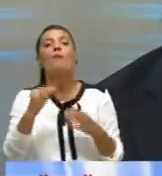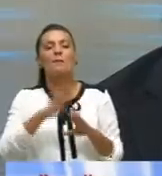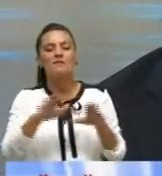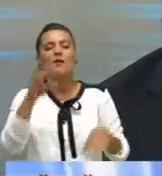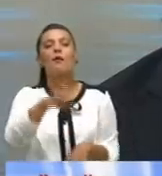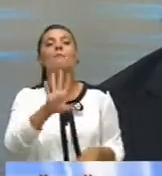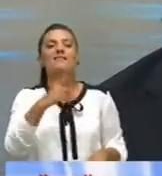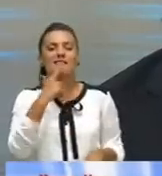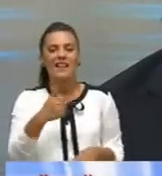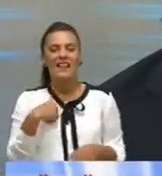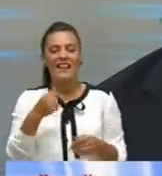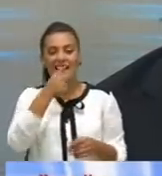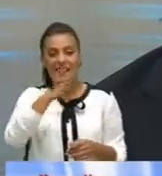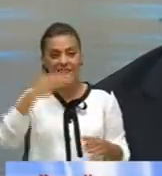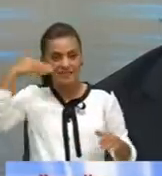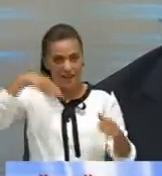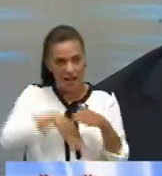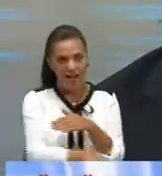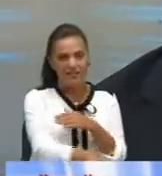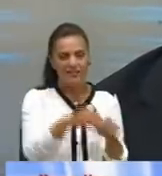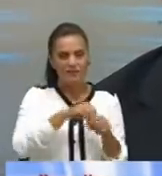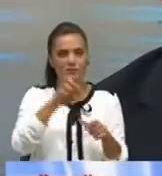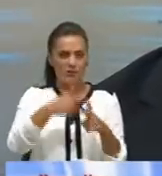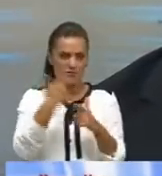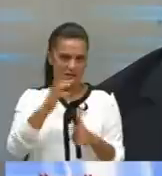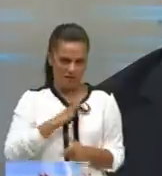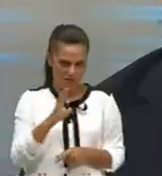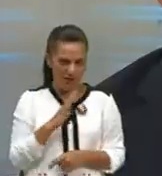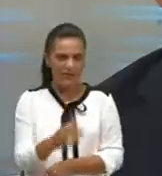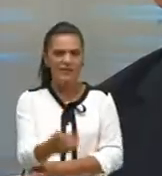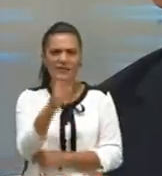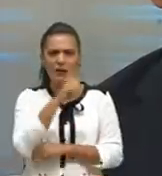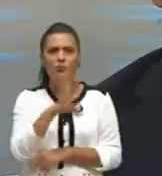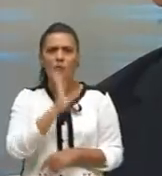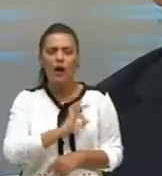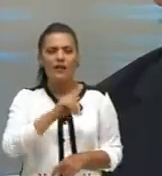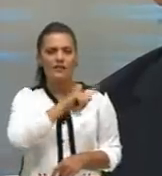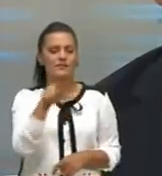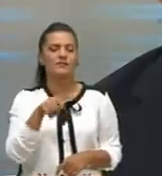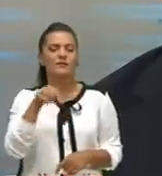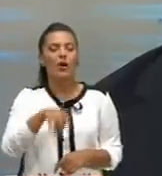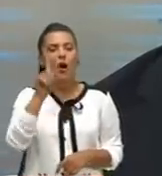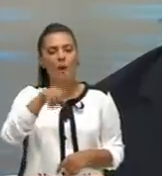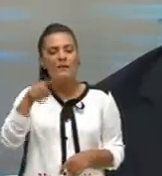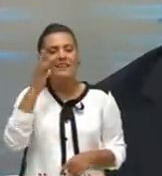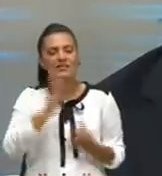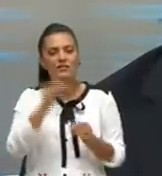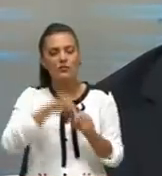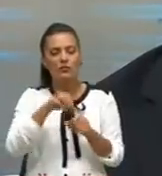Olsun. Denizaltı. Denizaltı mini projesi. Denizaltı projemiz var. İnanmıyorum, harikasınız. 11 kişilik. Bunu donanmamız